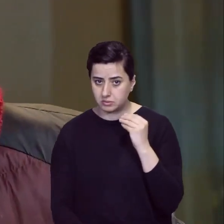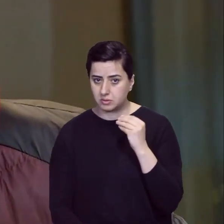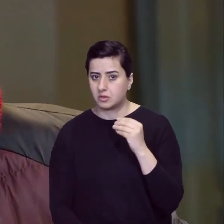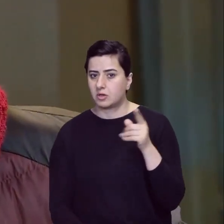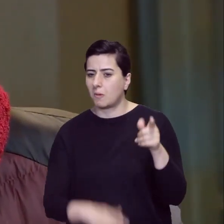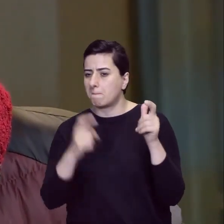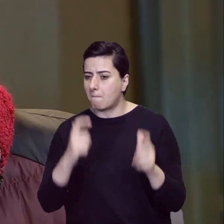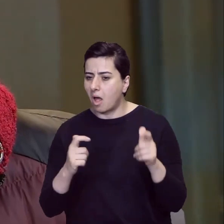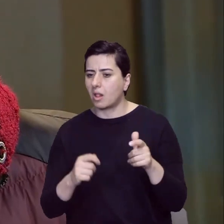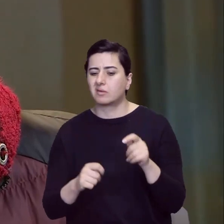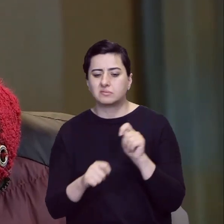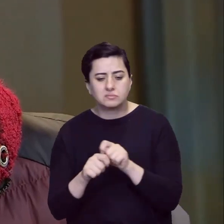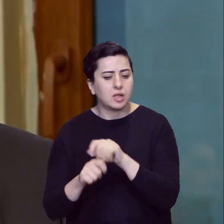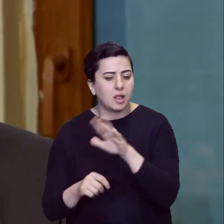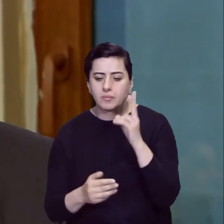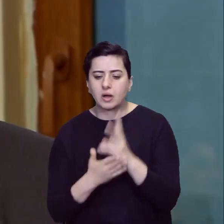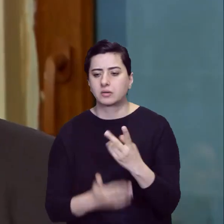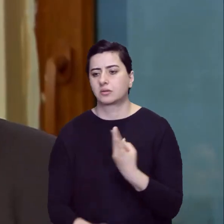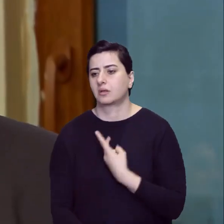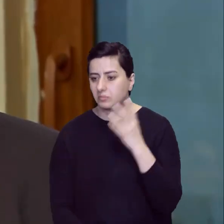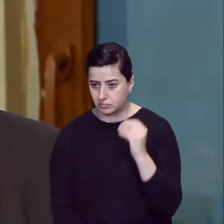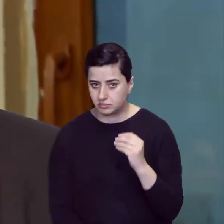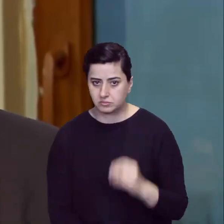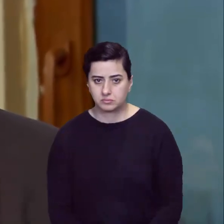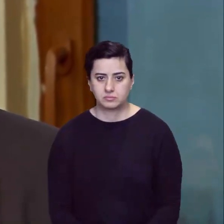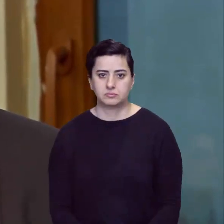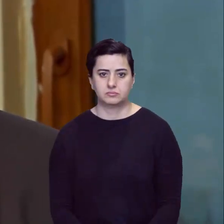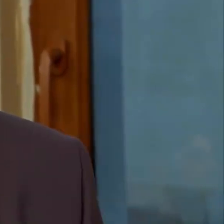O mahallede çıraklık da benim kendi seçimim.